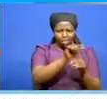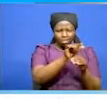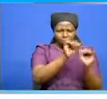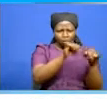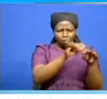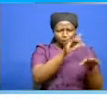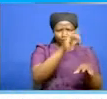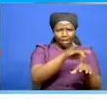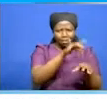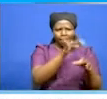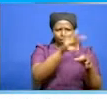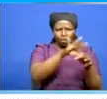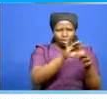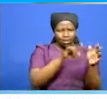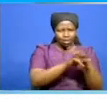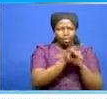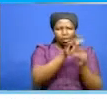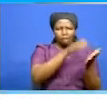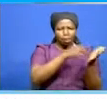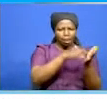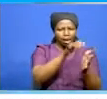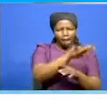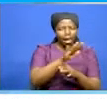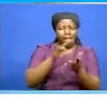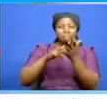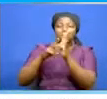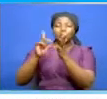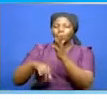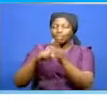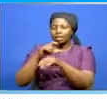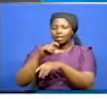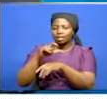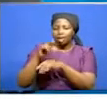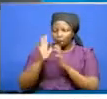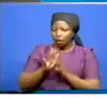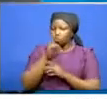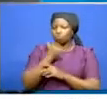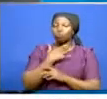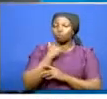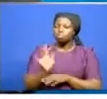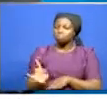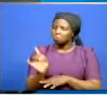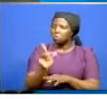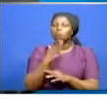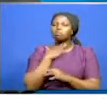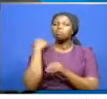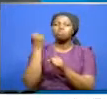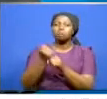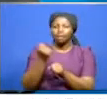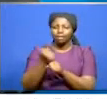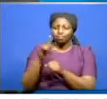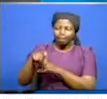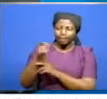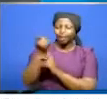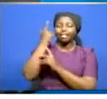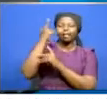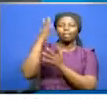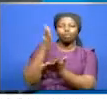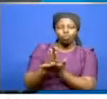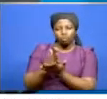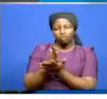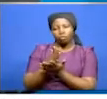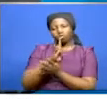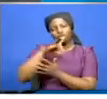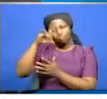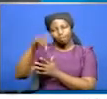Ukambani? Inamaanisha mwenye anajitokeza na anataka kufanya, kwanza elewe ukweli wenye uko ground kuko hivyo. Kwa hivyo inabidi